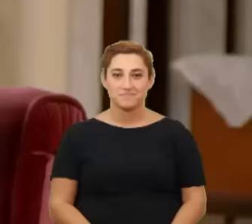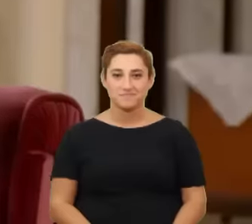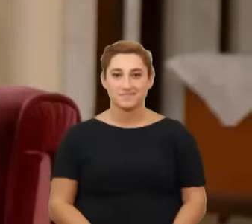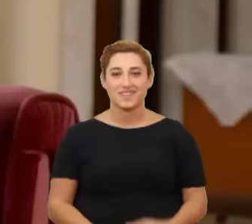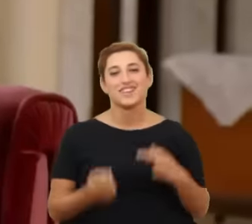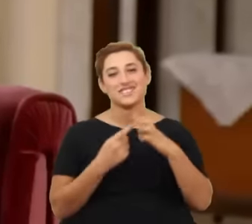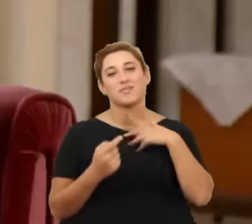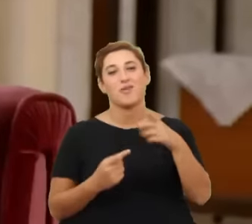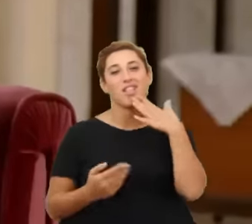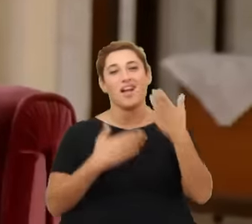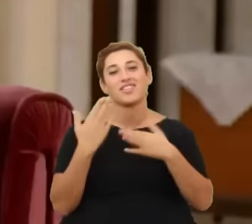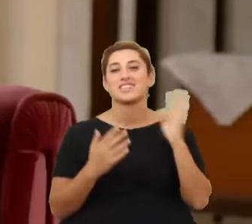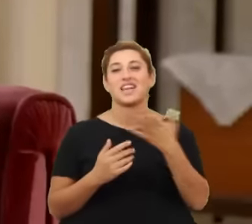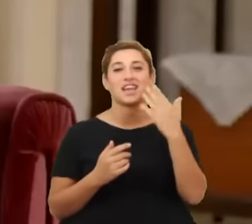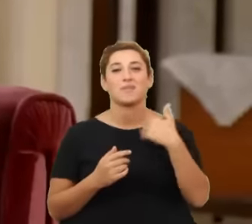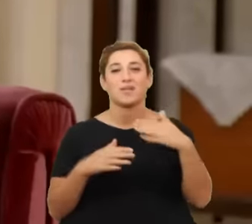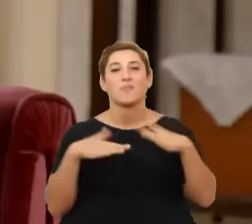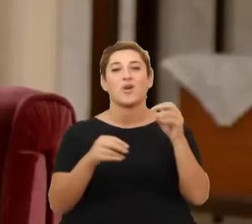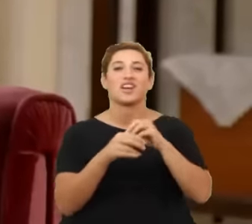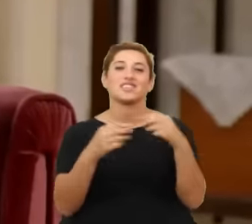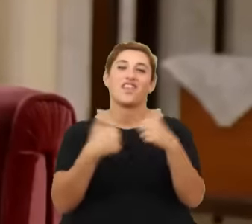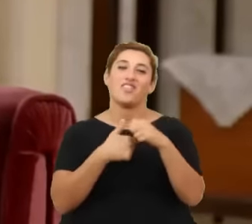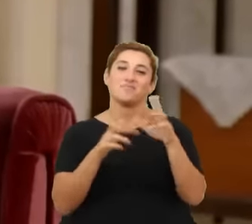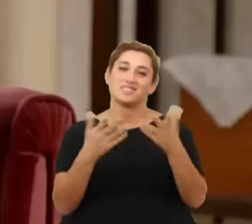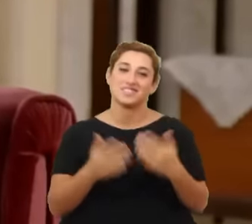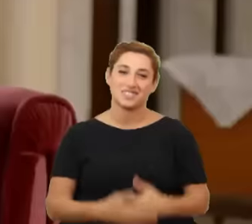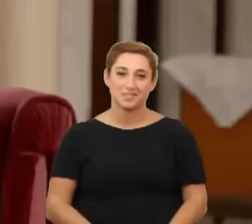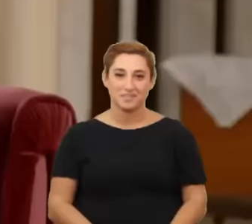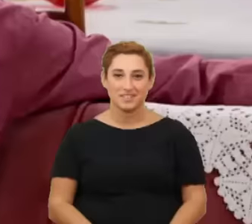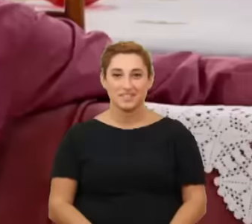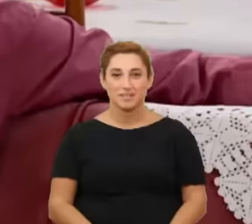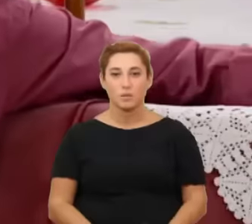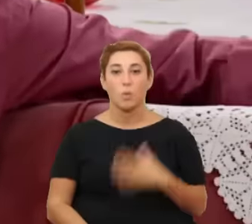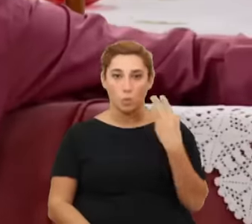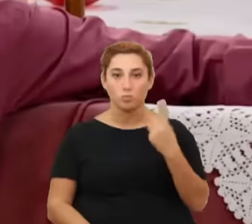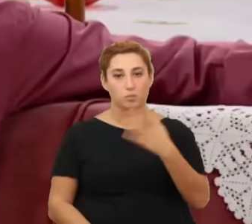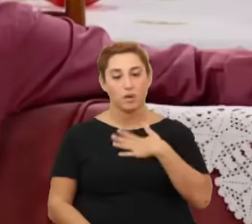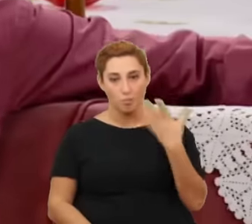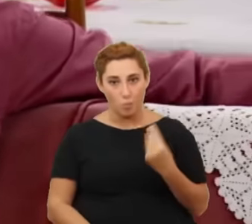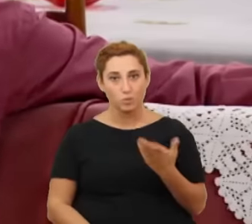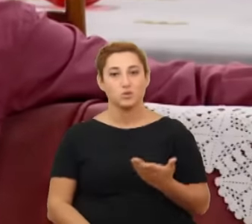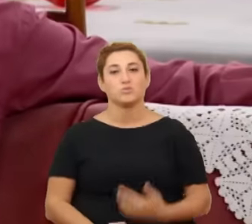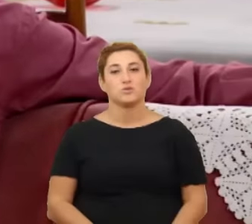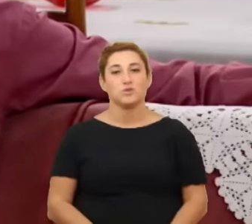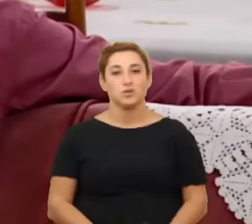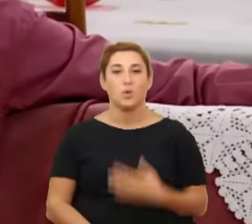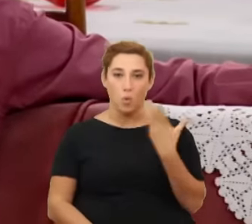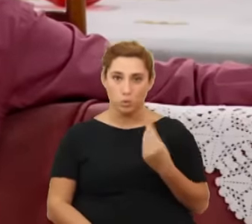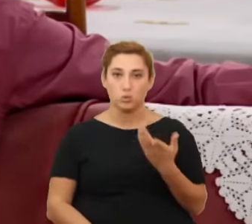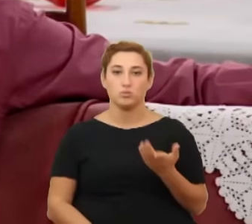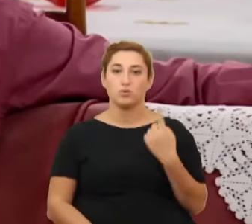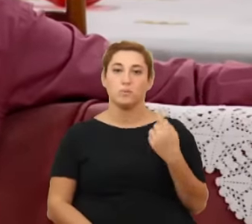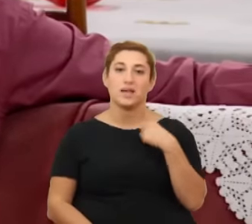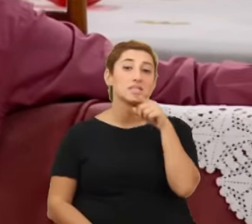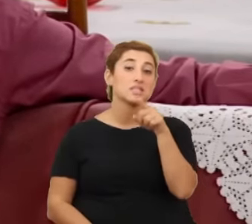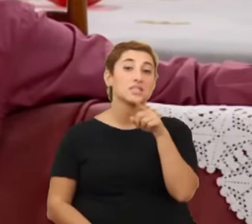Yani Rıza'cığım öyle anlattın ki sanki benden börek için evlenmişsin. olur mu bir tanem? Olur mu? Biz olur mu ya?